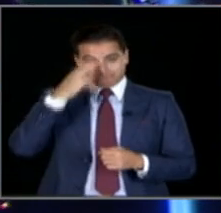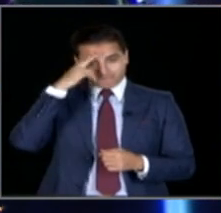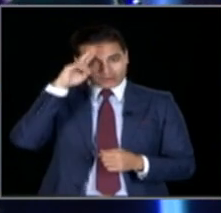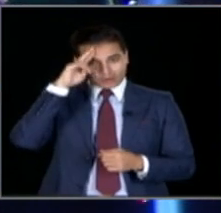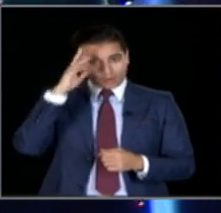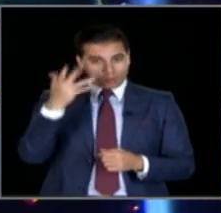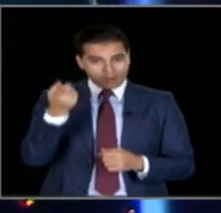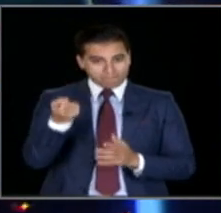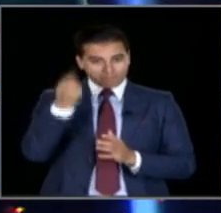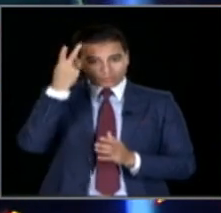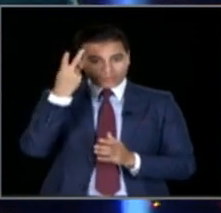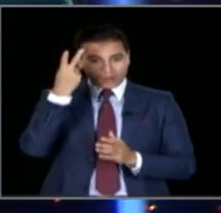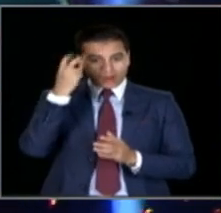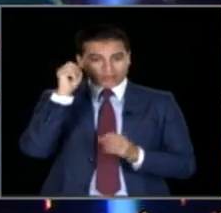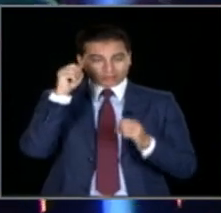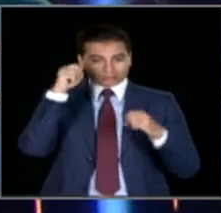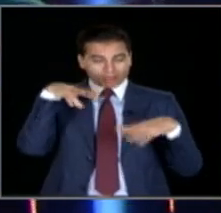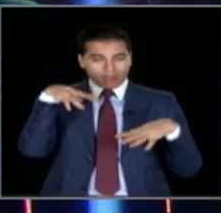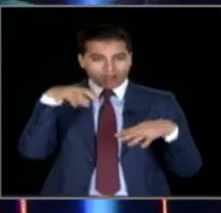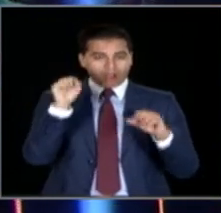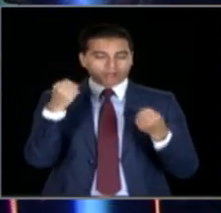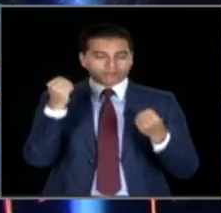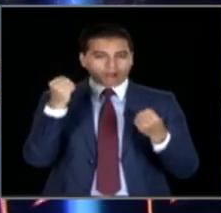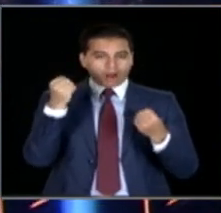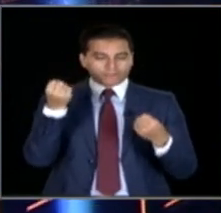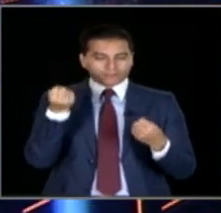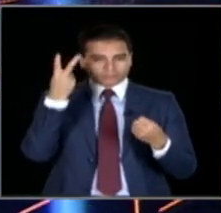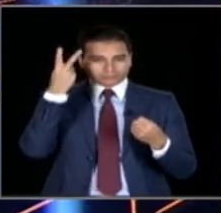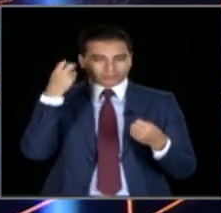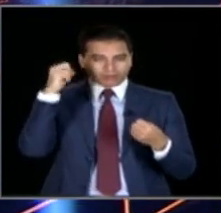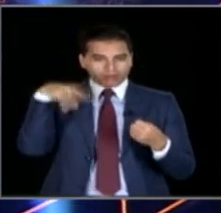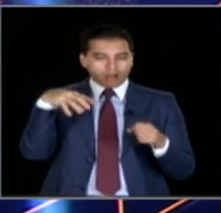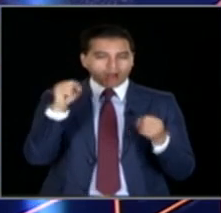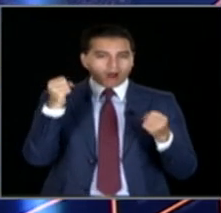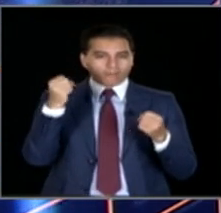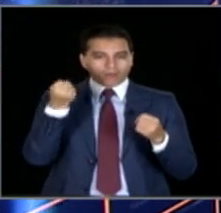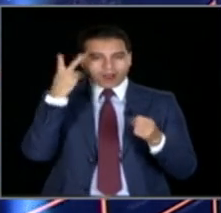من هو مخترع المصباح الكهربائي؟